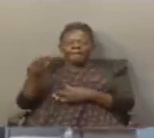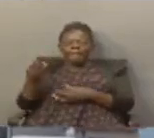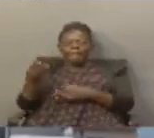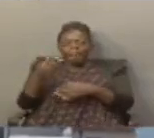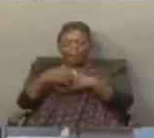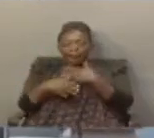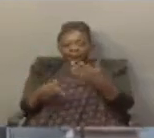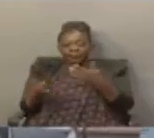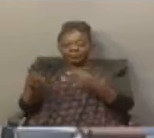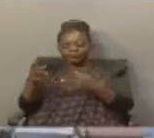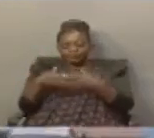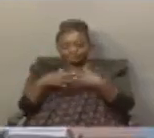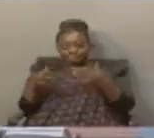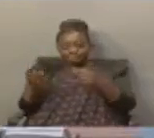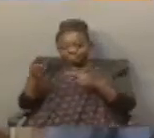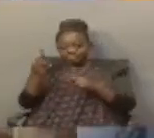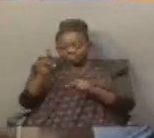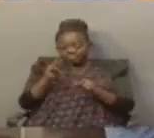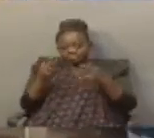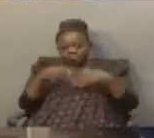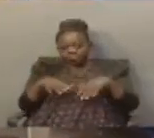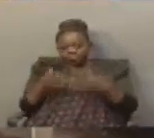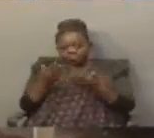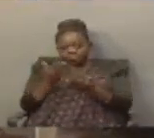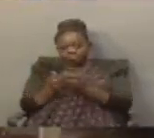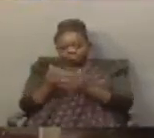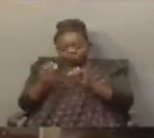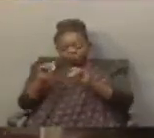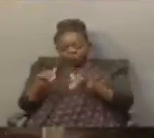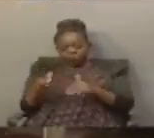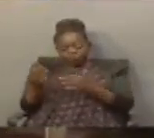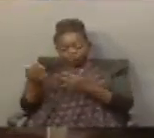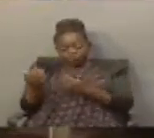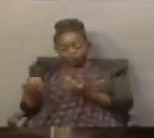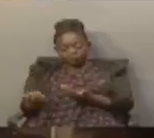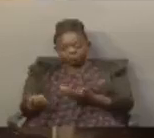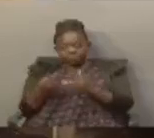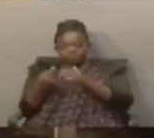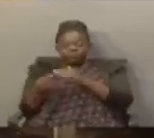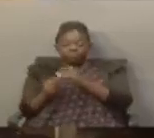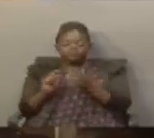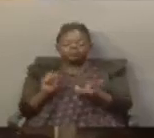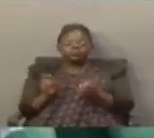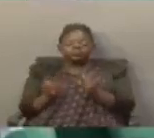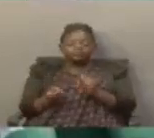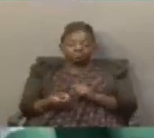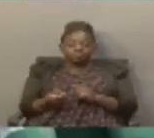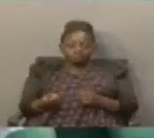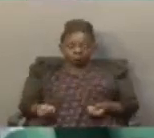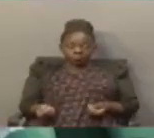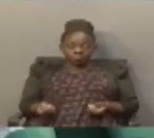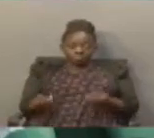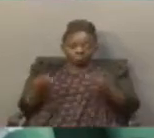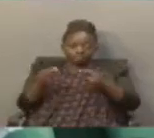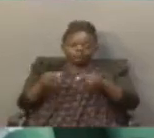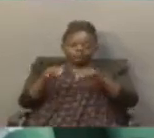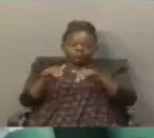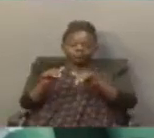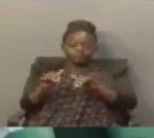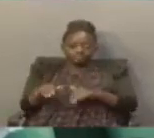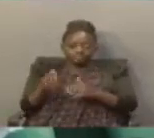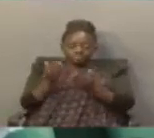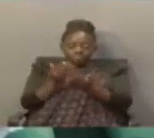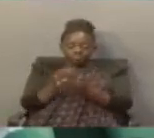abantu abatalina nnyo kyankizo kibatambuza basabiddwa okusigala nga balinzeemu ng'embeera bweyongera okulongooka. Bino bibereddewo nga paalamenti